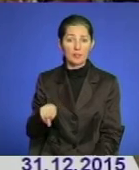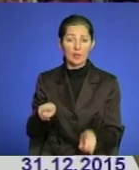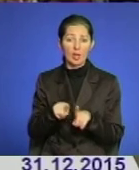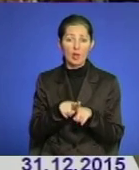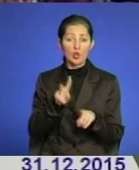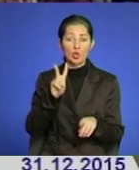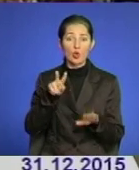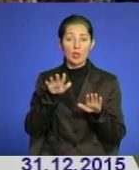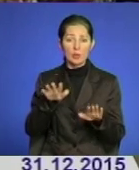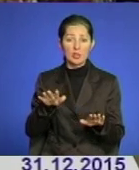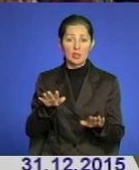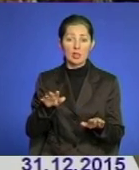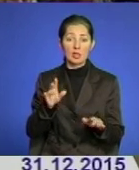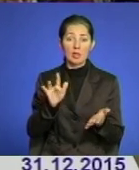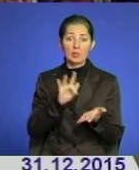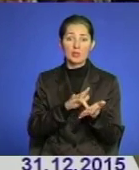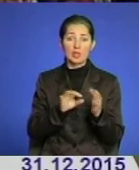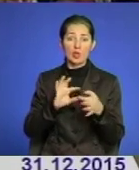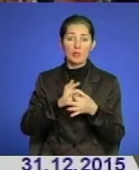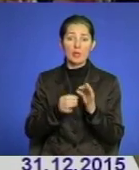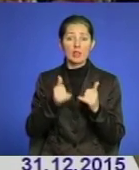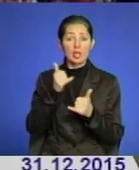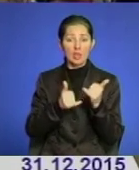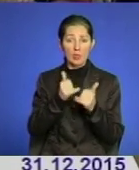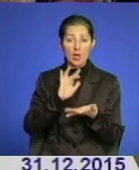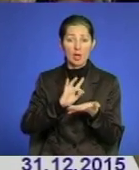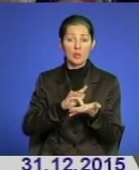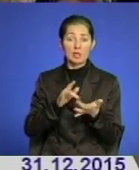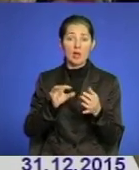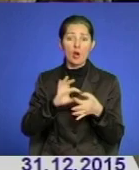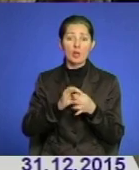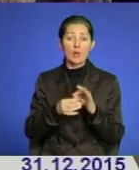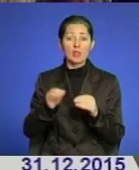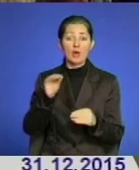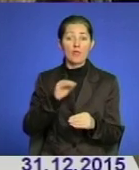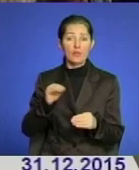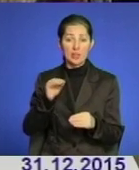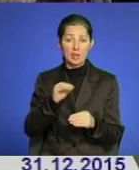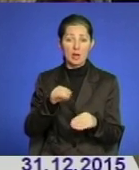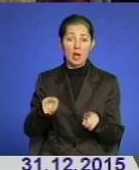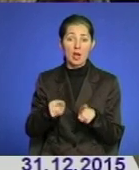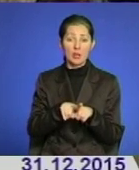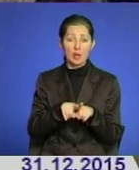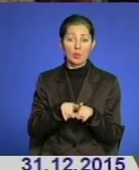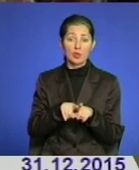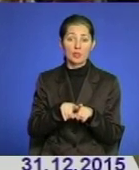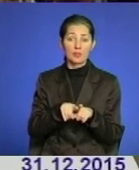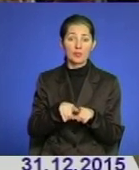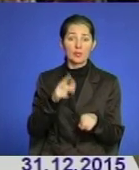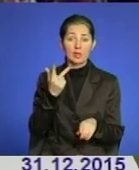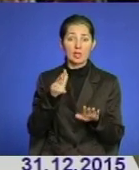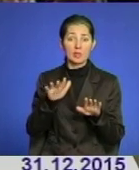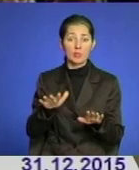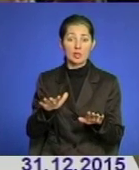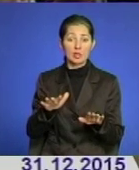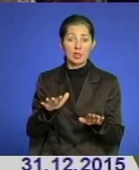також друге місце на міській олімпіаді з хімії, на міській олімпіаді з фізики, також третє